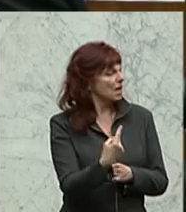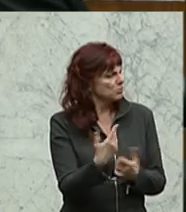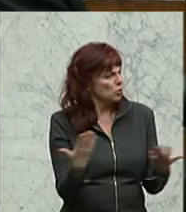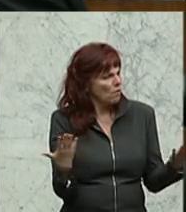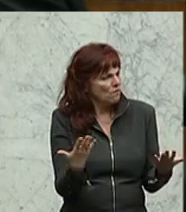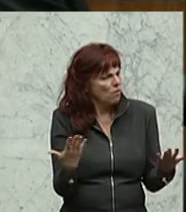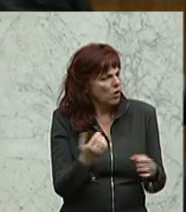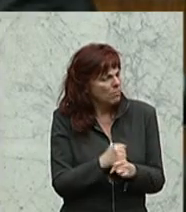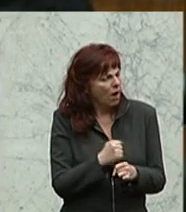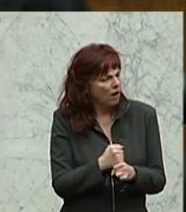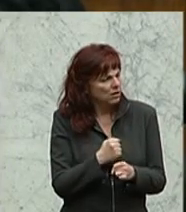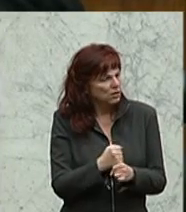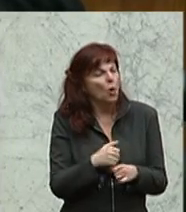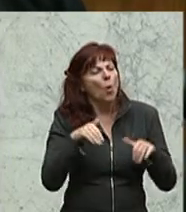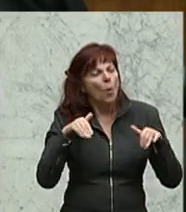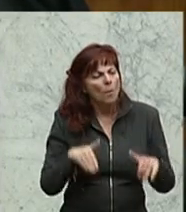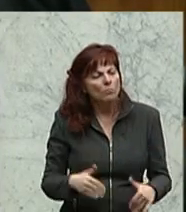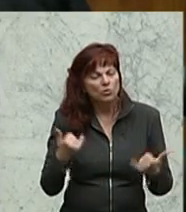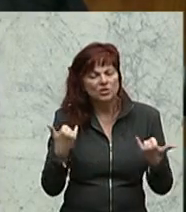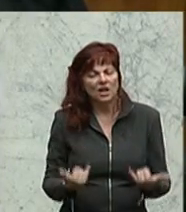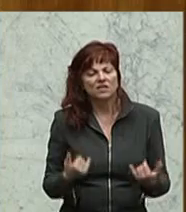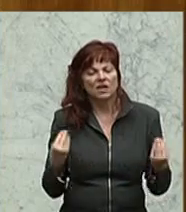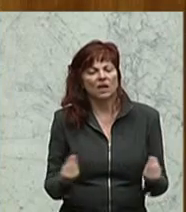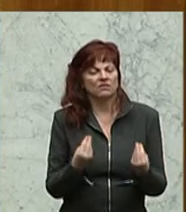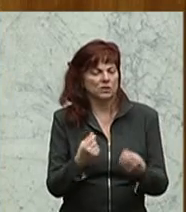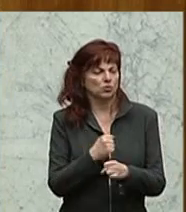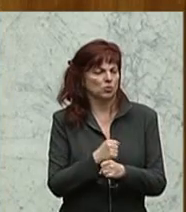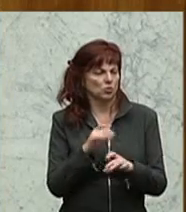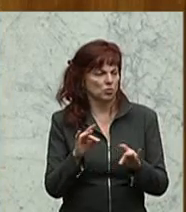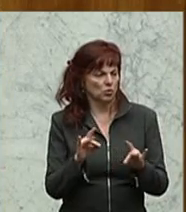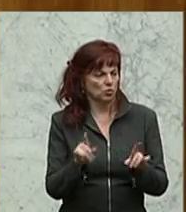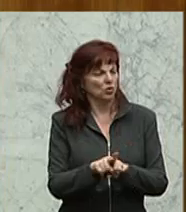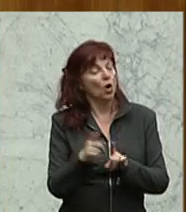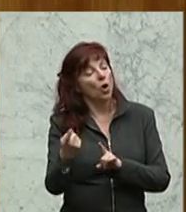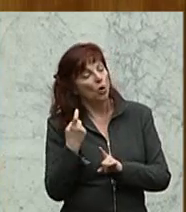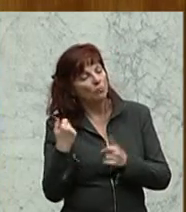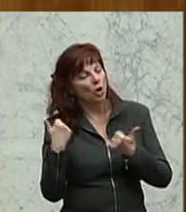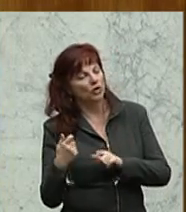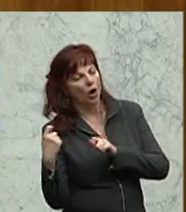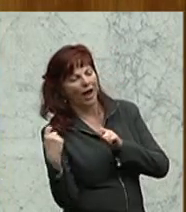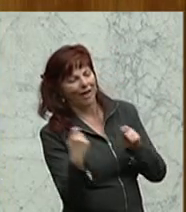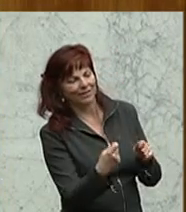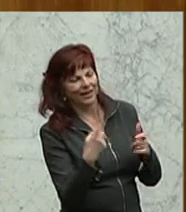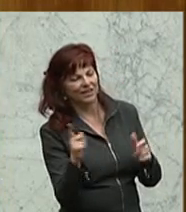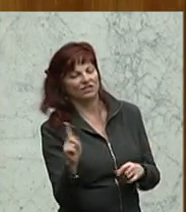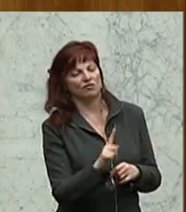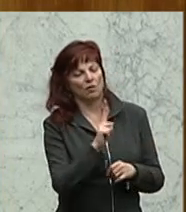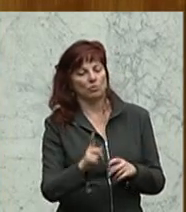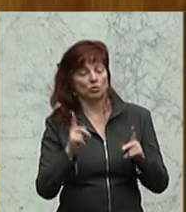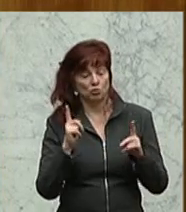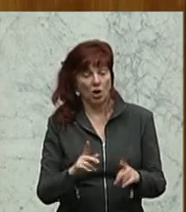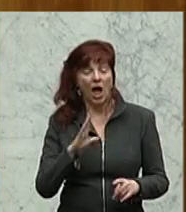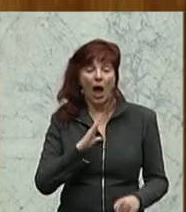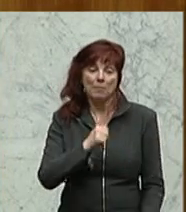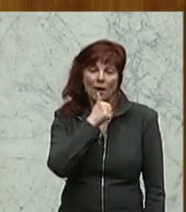Verbot beschließen muss. Und wir laden Sie ein, das auch zu tun. Ein entsprechender Antrag wird auch von uns heute eingebracht. Aber ich verstehe auch die Grünen nicht ganz, auch wenn